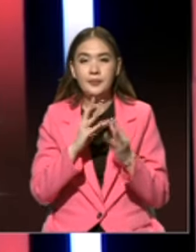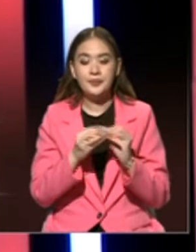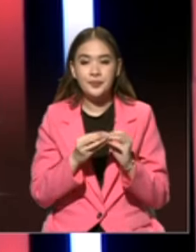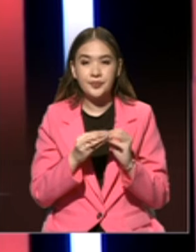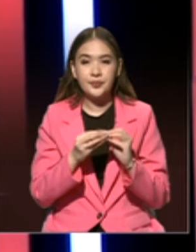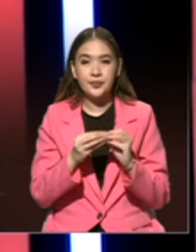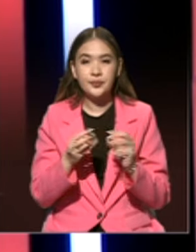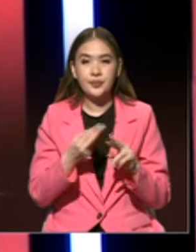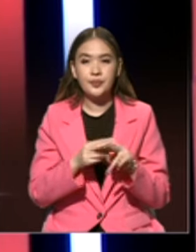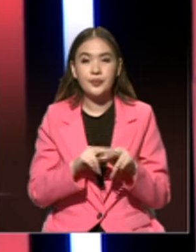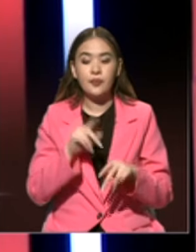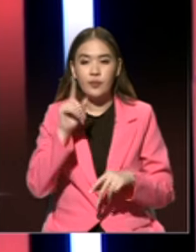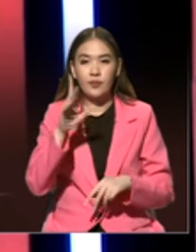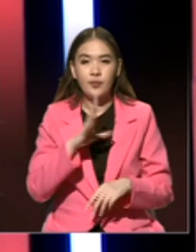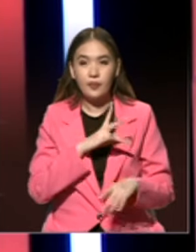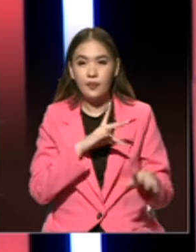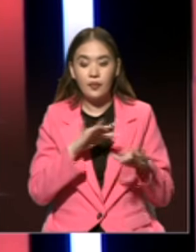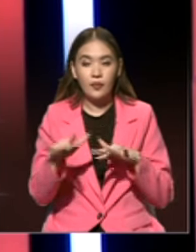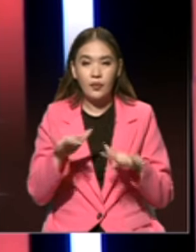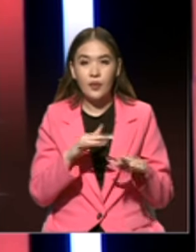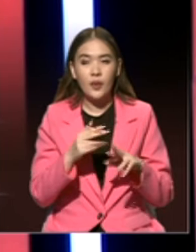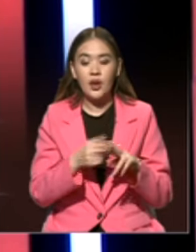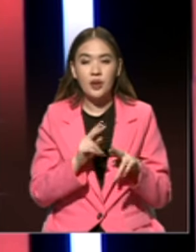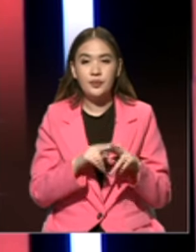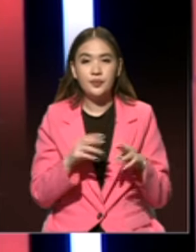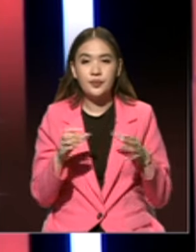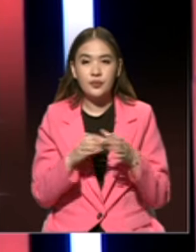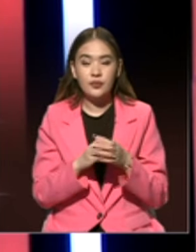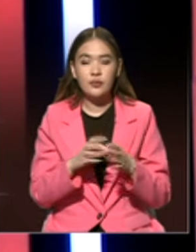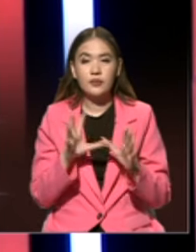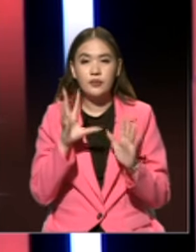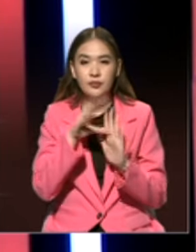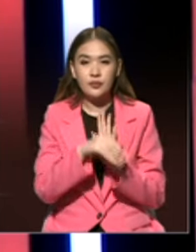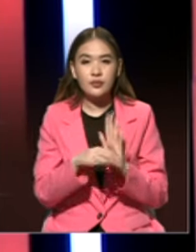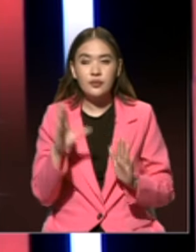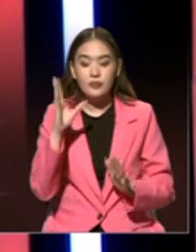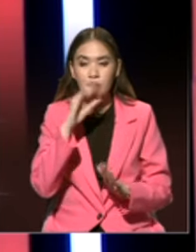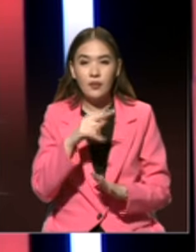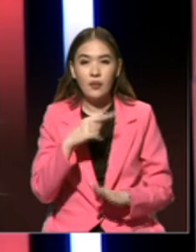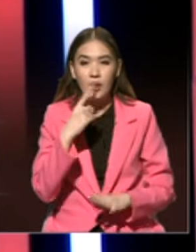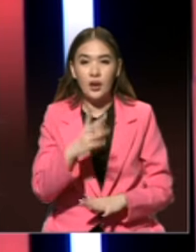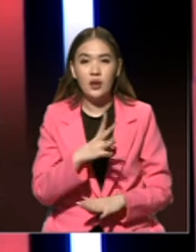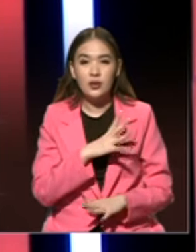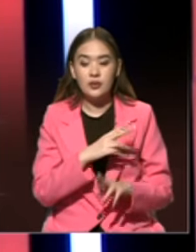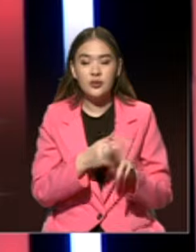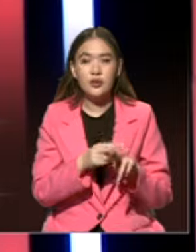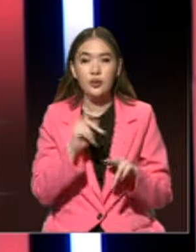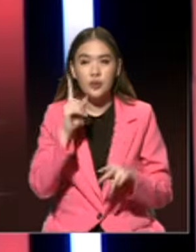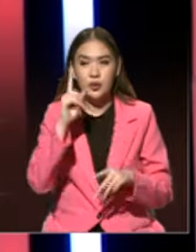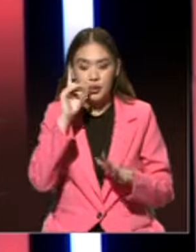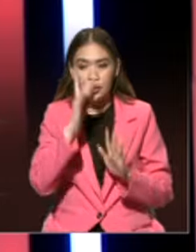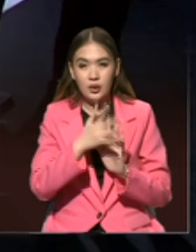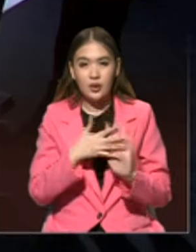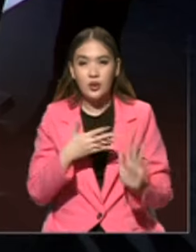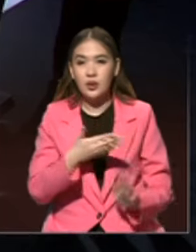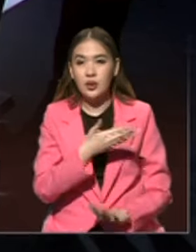бірі сол жақтағы белсенді азаматтарды, қоғам белсенділерін кіргізіңіздер деген айтылып еді. Осы жағы неге ескерілмеді?